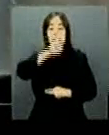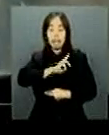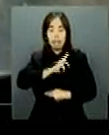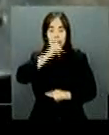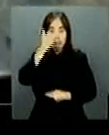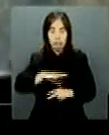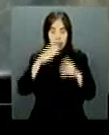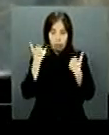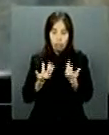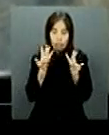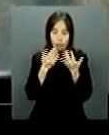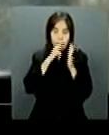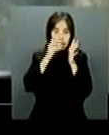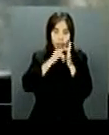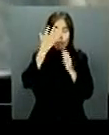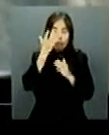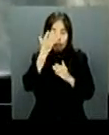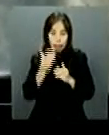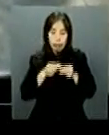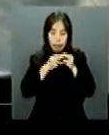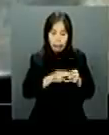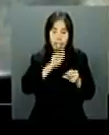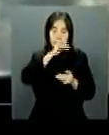ปฏิชีวนะลงเพื่อให้ช้างฟื้นตัวได้เอง